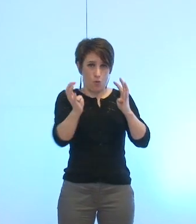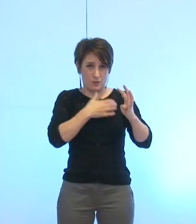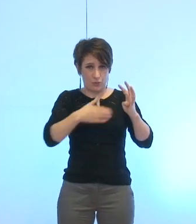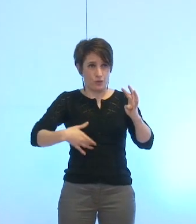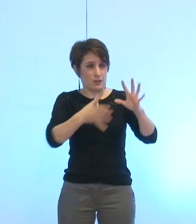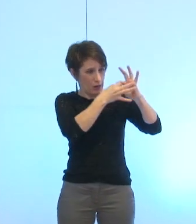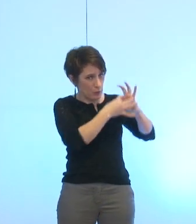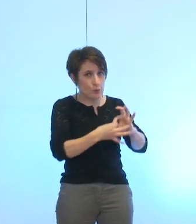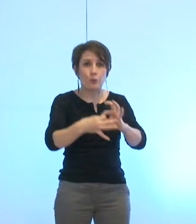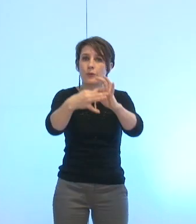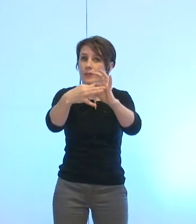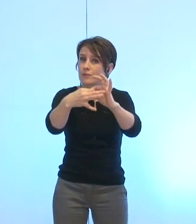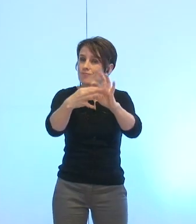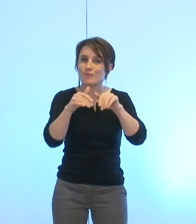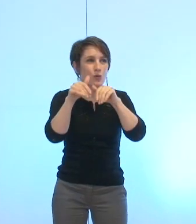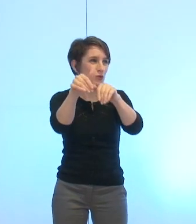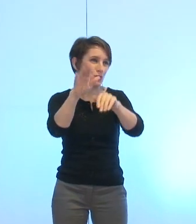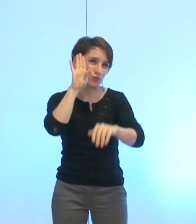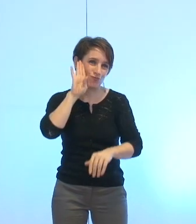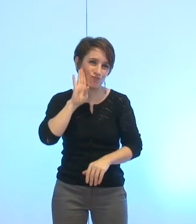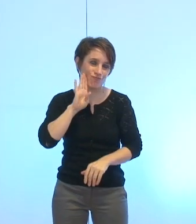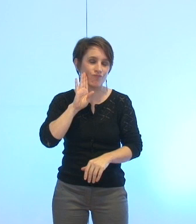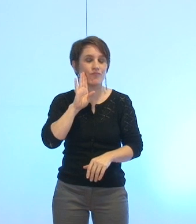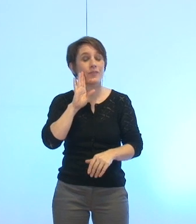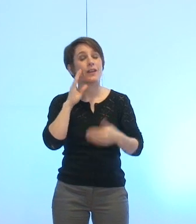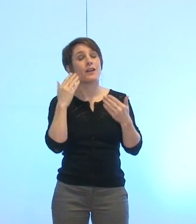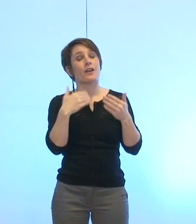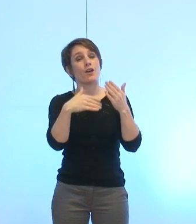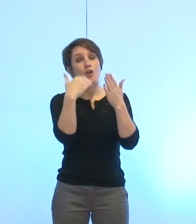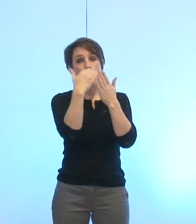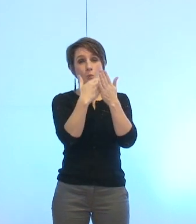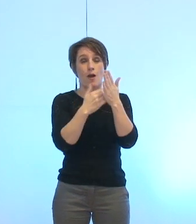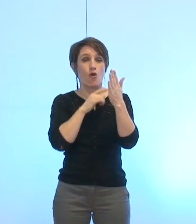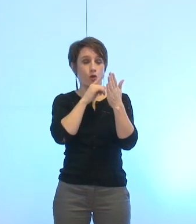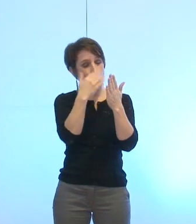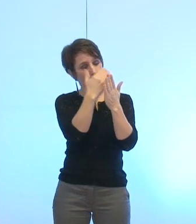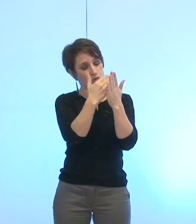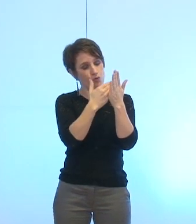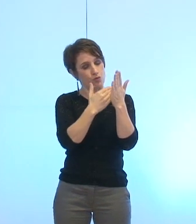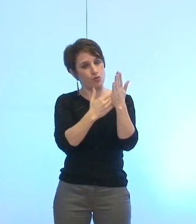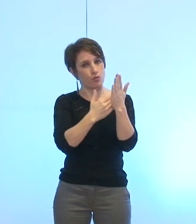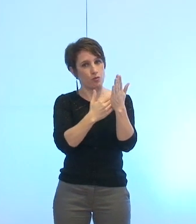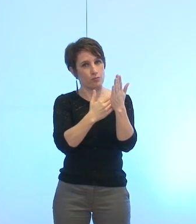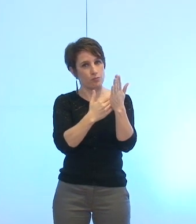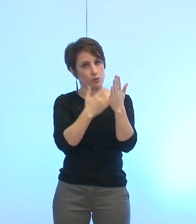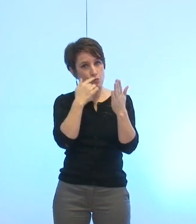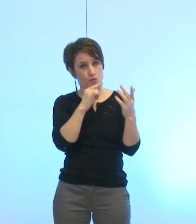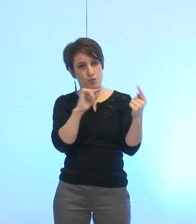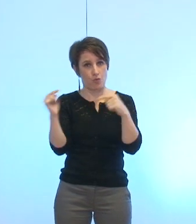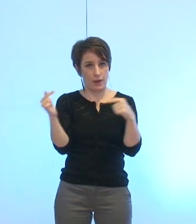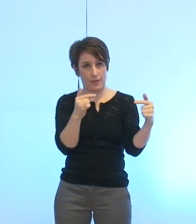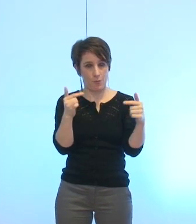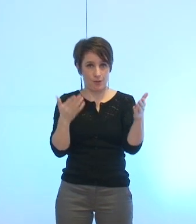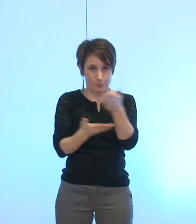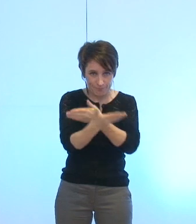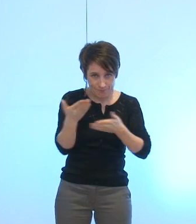municipal avec à l'ordre du jour pour reprendre ces débats